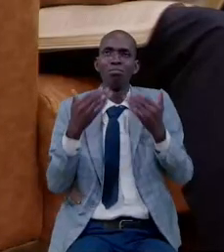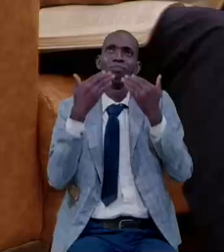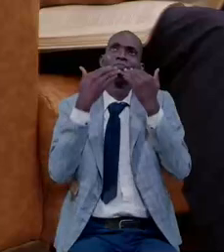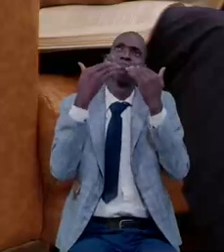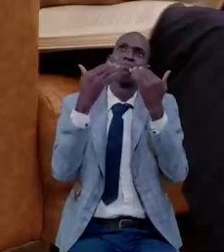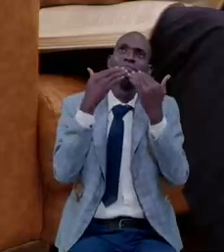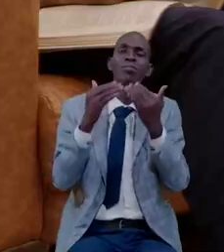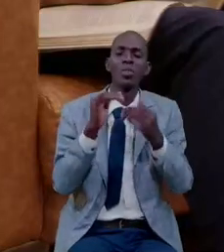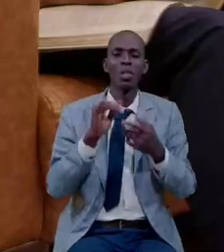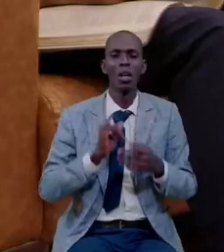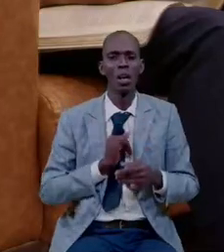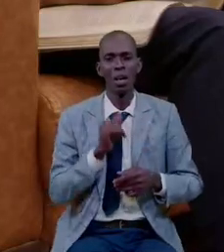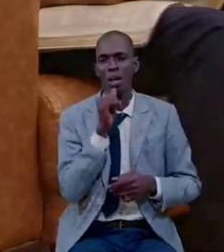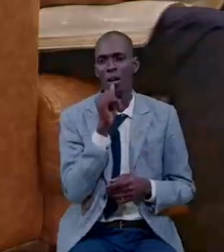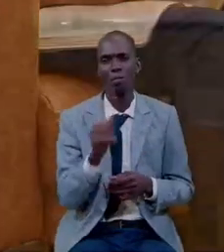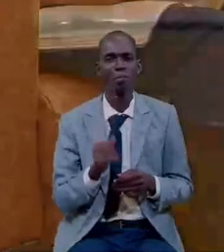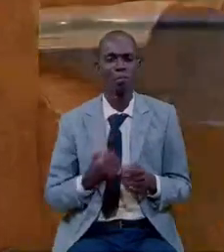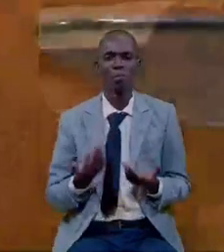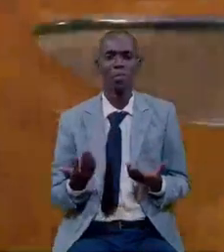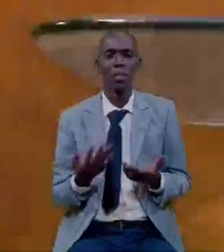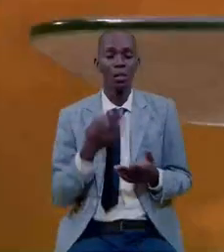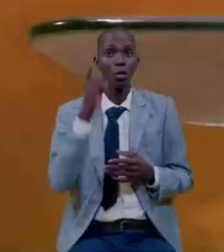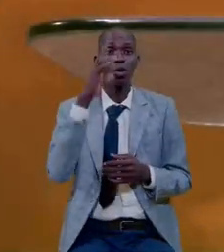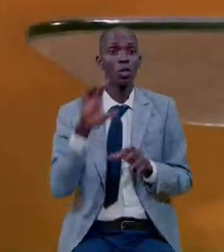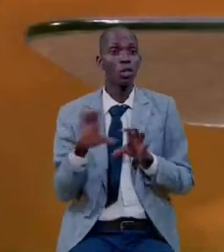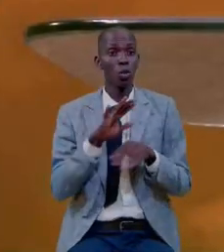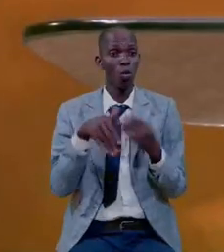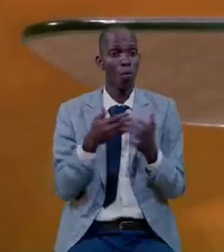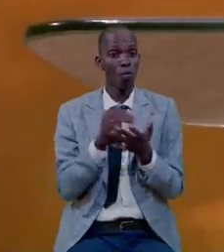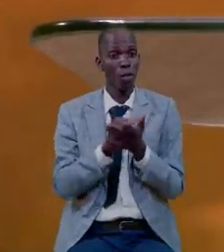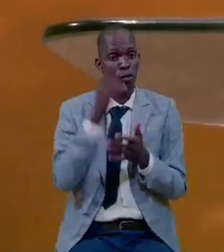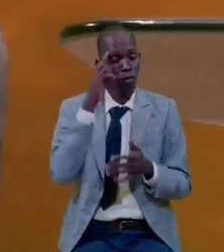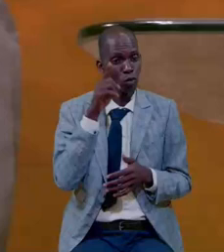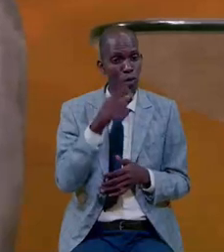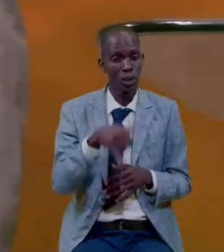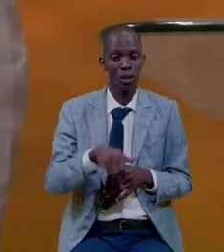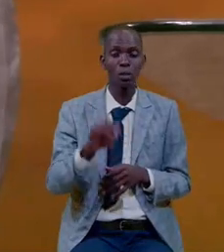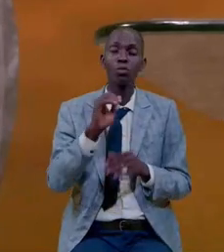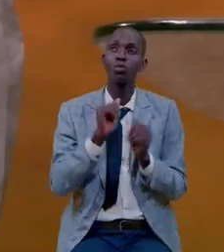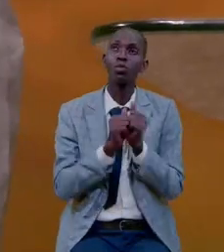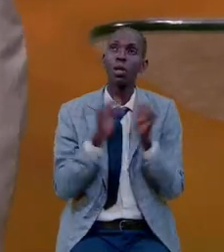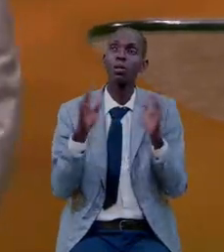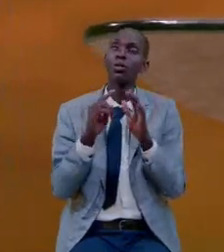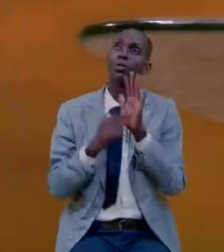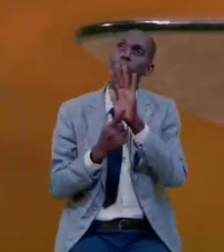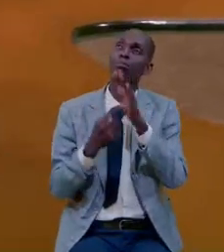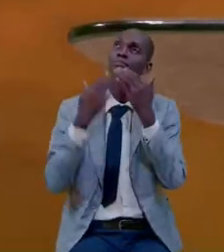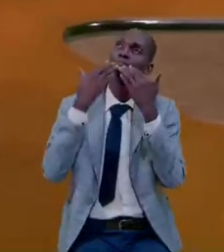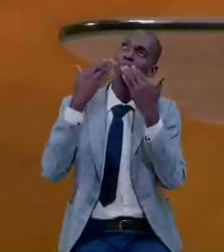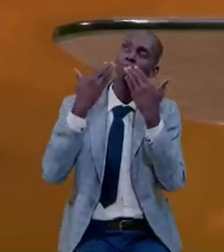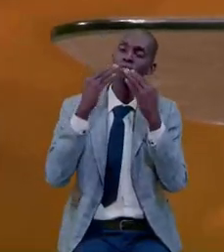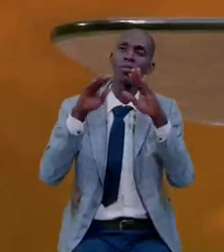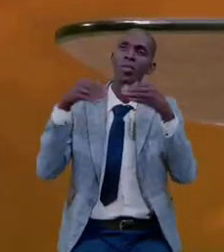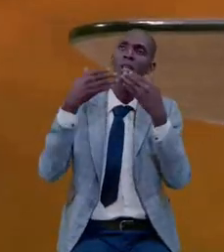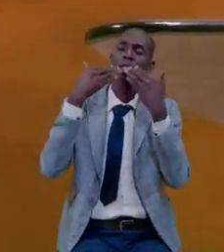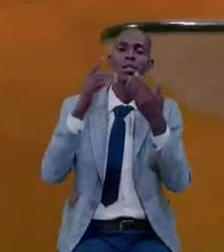Cela affecte votre vie. Vous pensez avant d'agir. Comment cela va monter ma gratitude